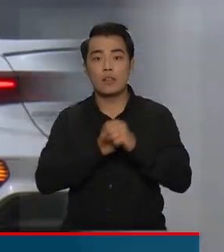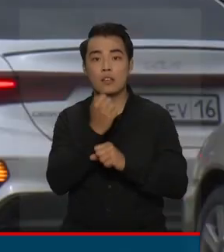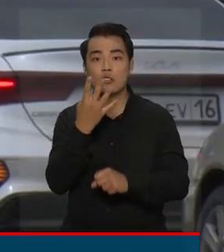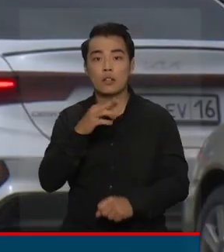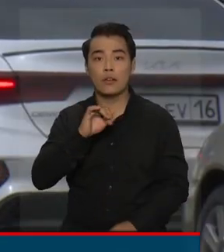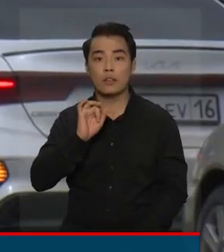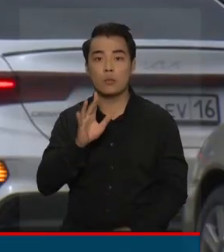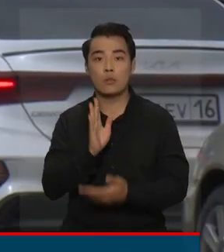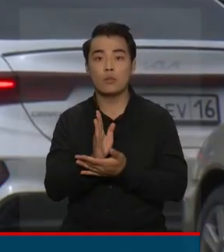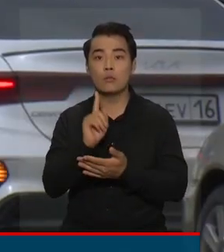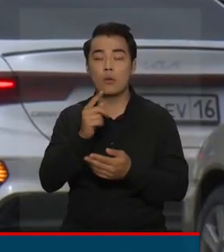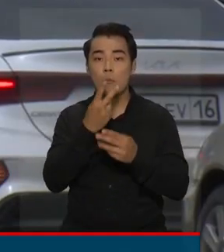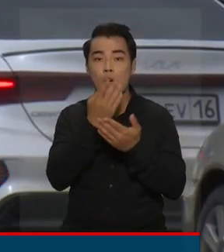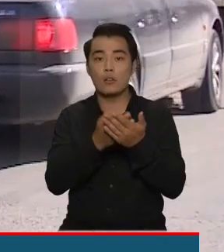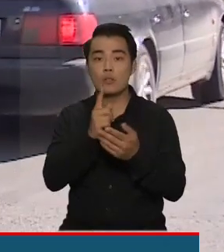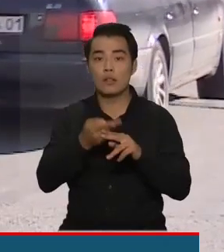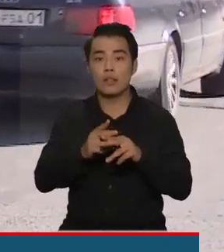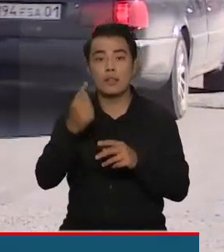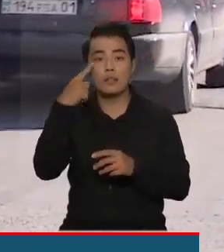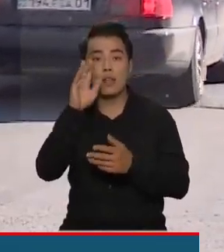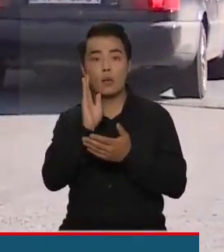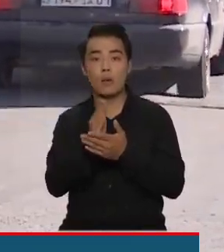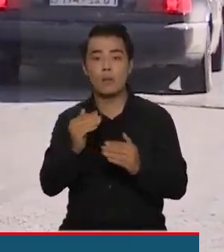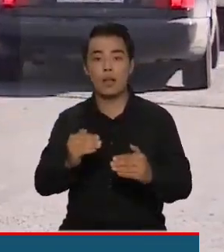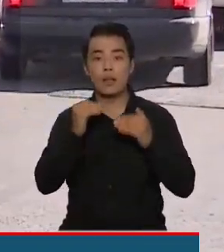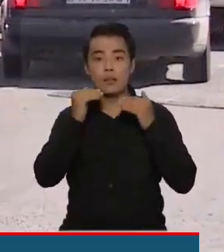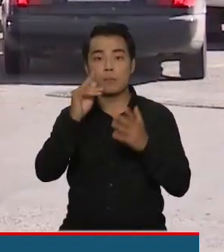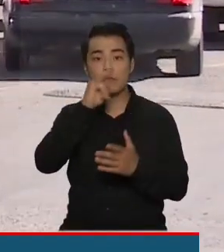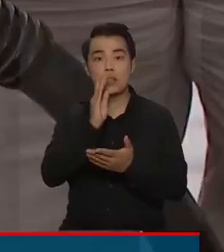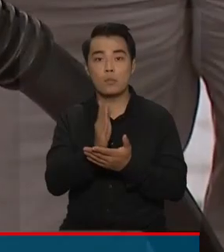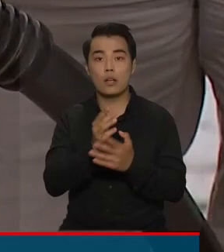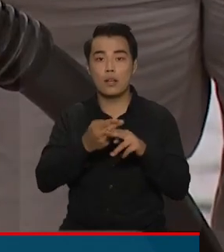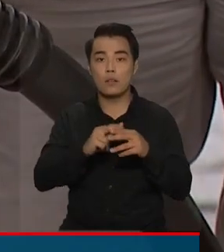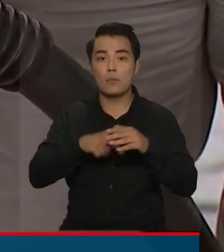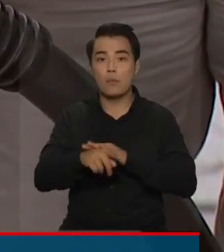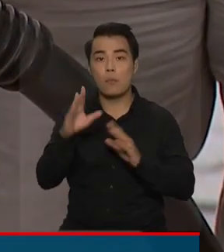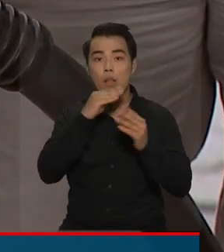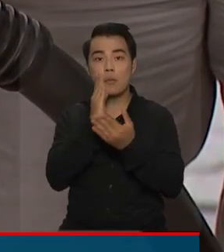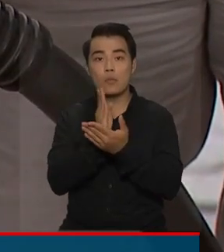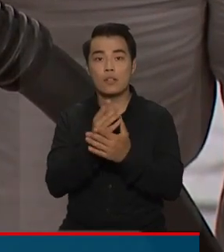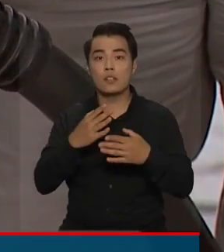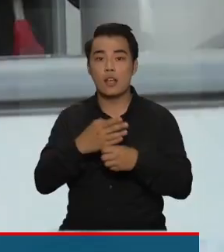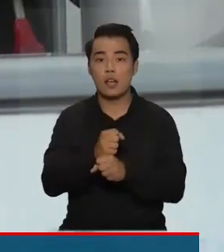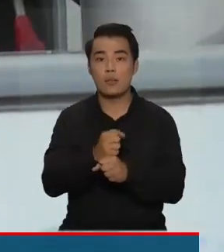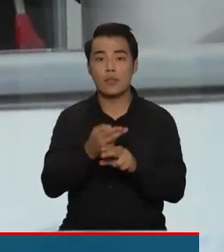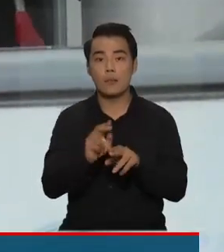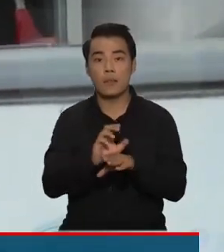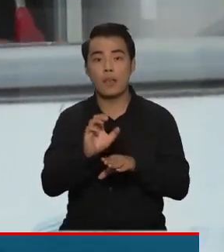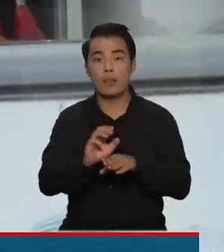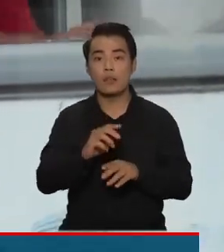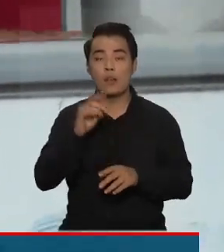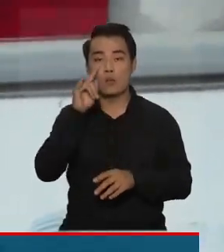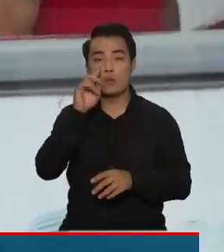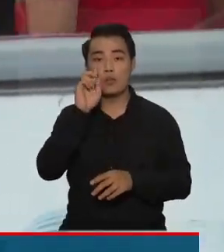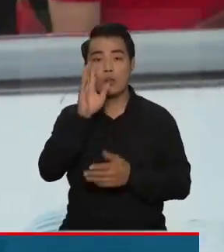литров. Но при этом чиновники рассматривают идею повышения стоимости бензина. Таким образом, удастся избежать сокращения поступлений в бюджет страны.